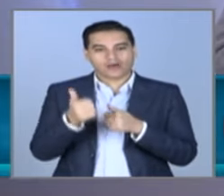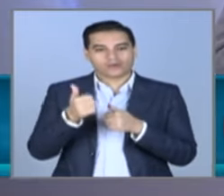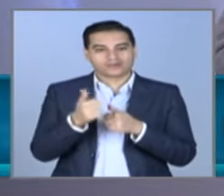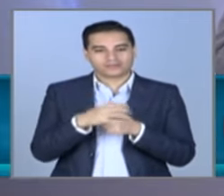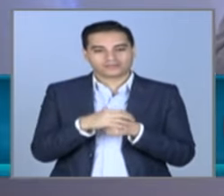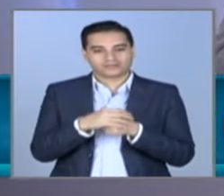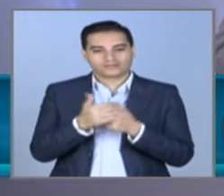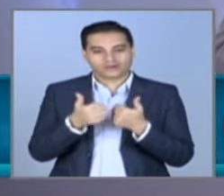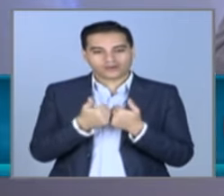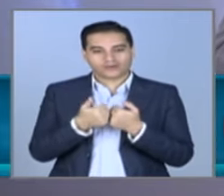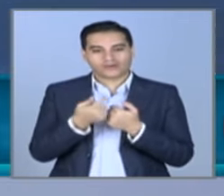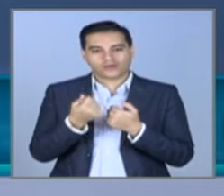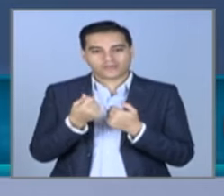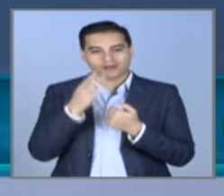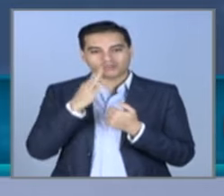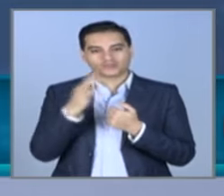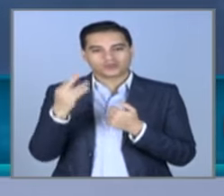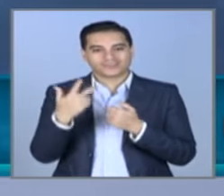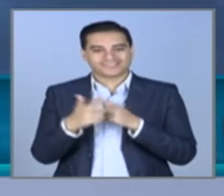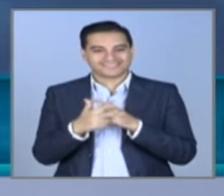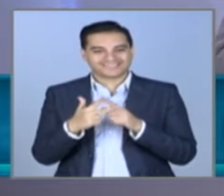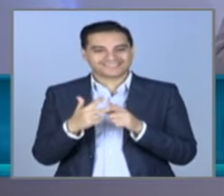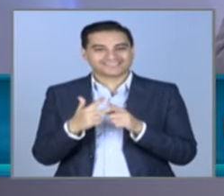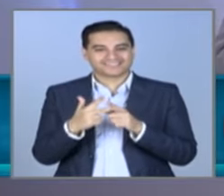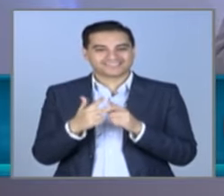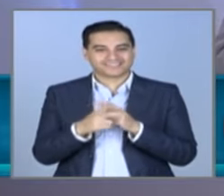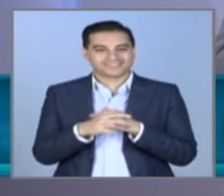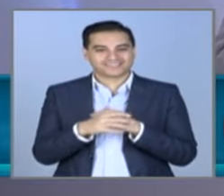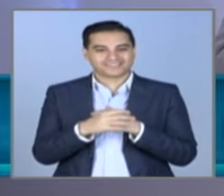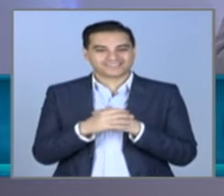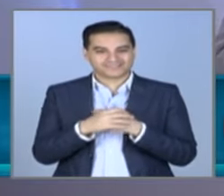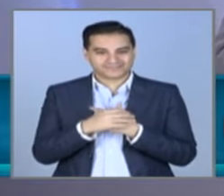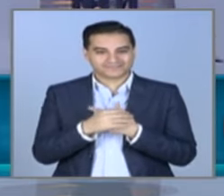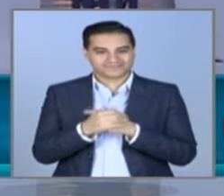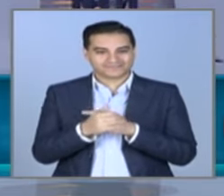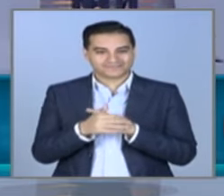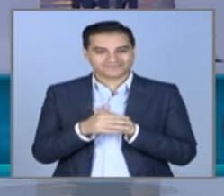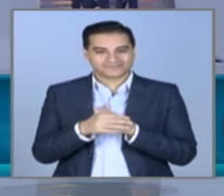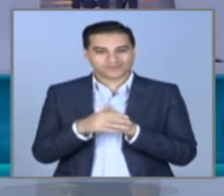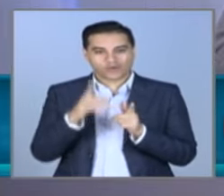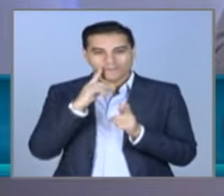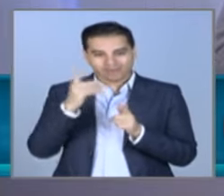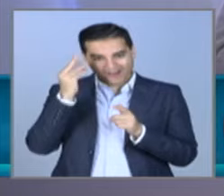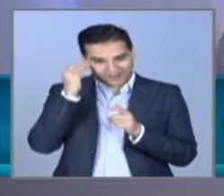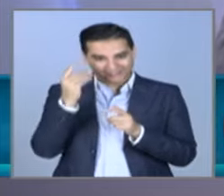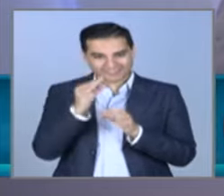واحد الحب، المال، الشهرة. الحب، المال، الشهرة. مامتك